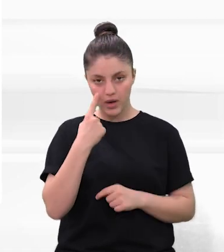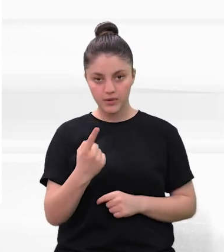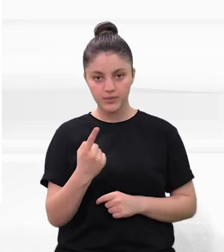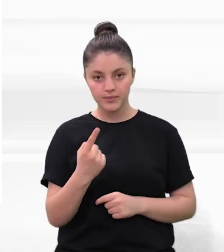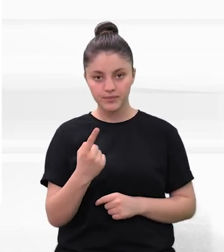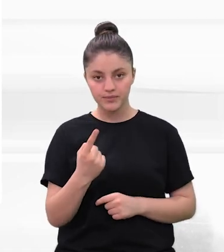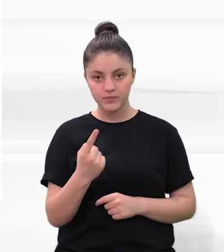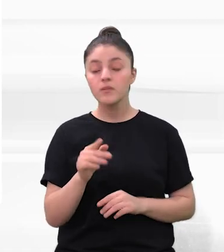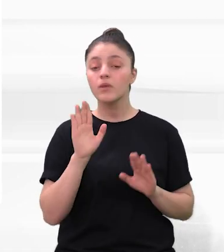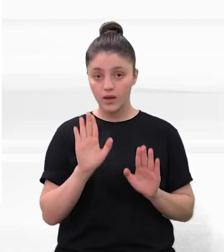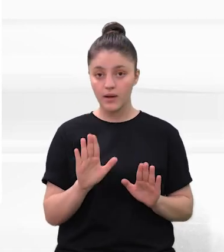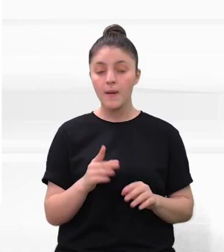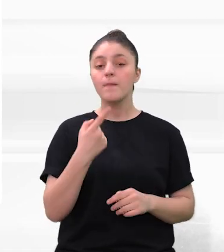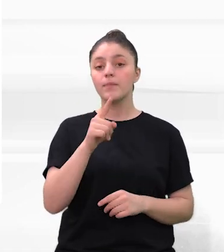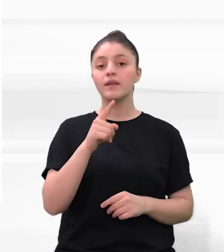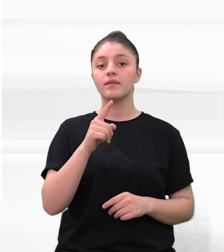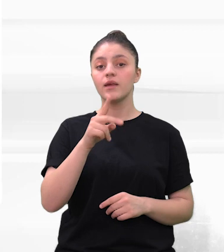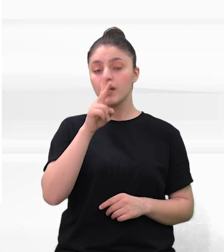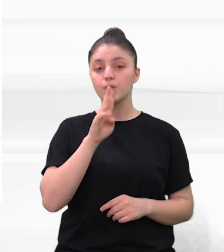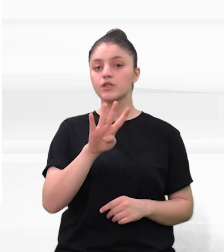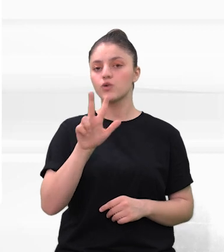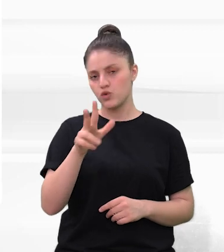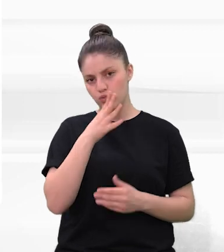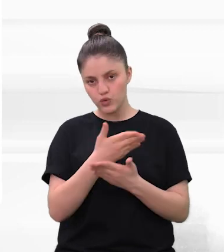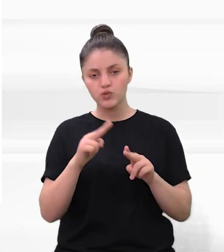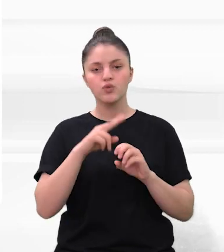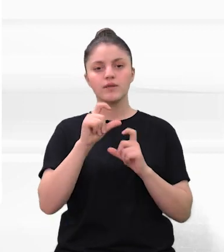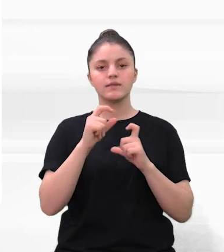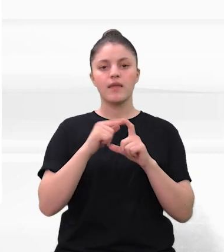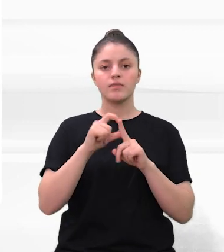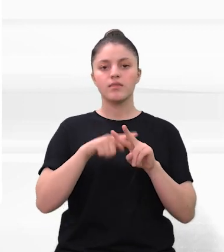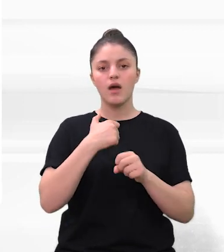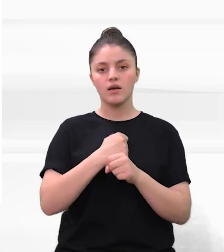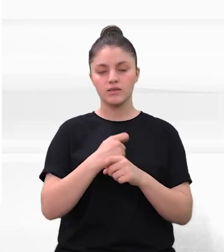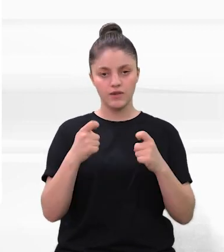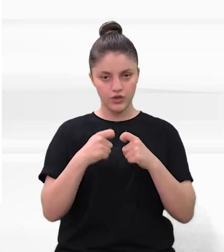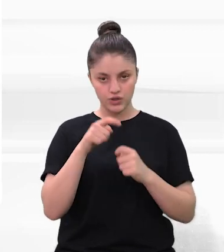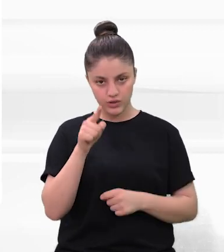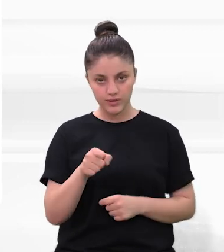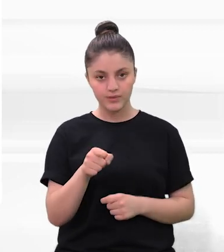Candaroğulları et gençler 1243 biliyorsunuz Kösedağ Savaşı